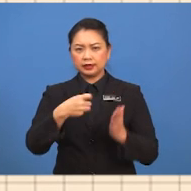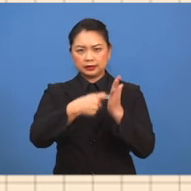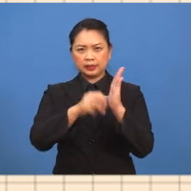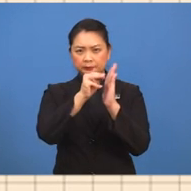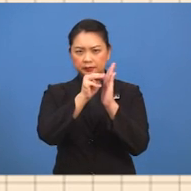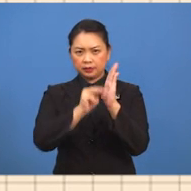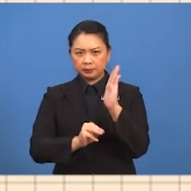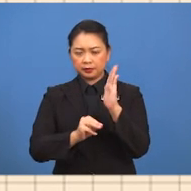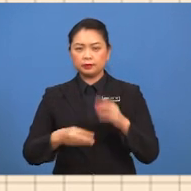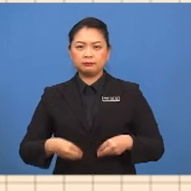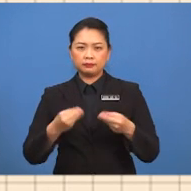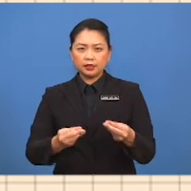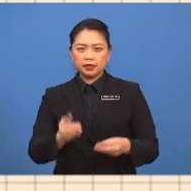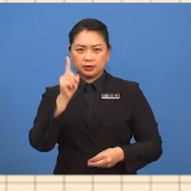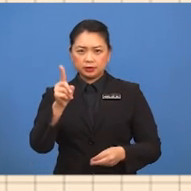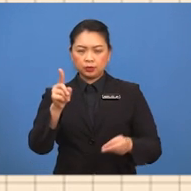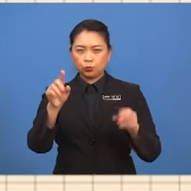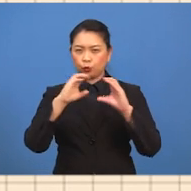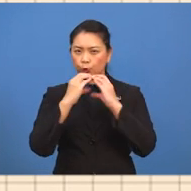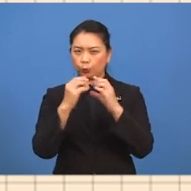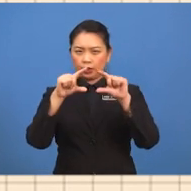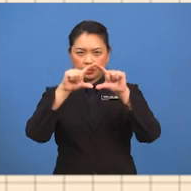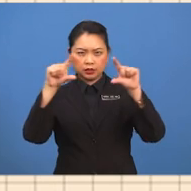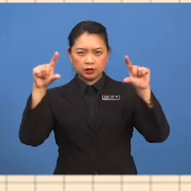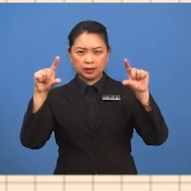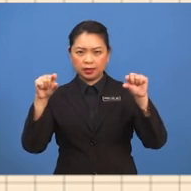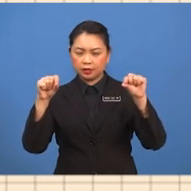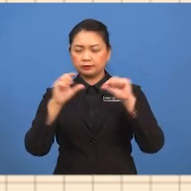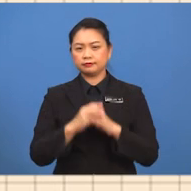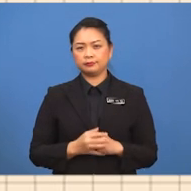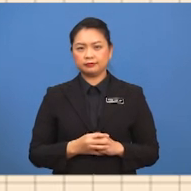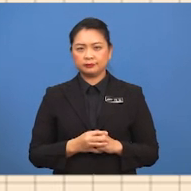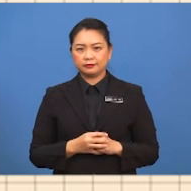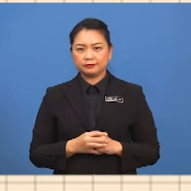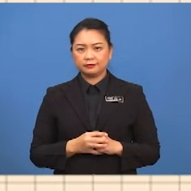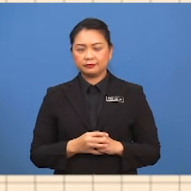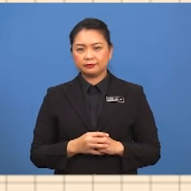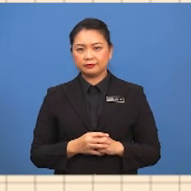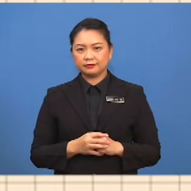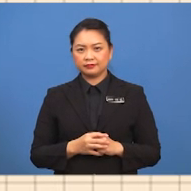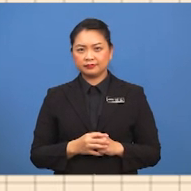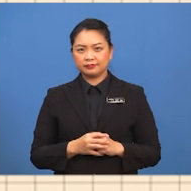nilai minimum bagi suatu kumpulan data.